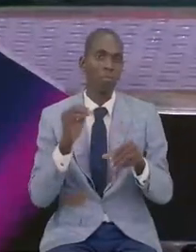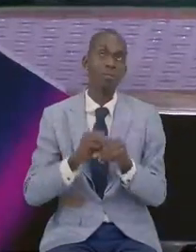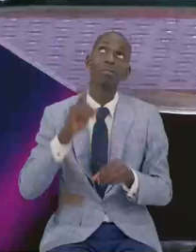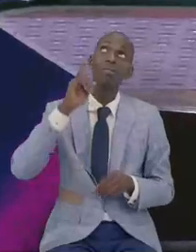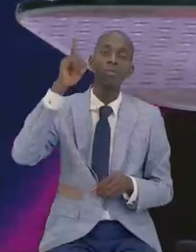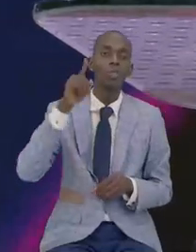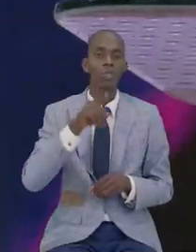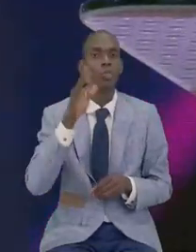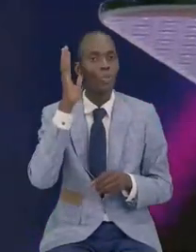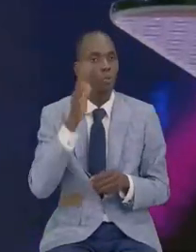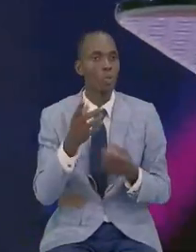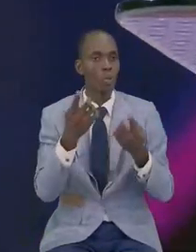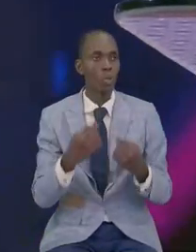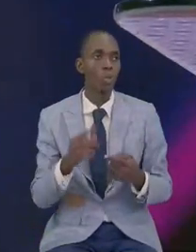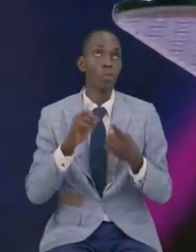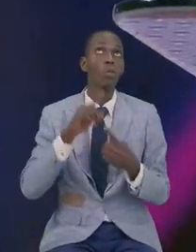viens à lui